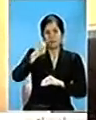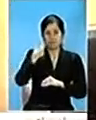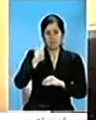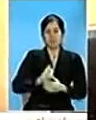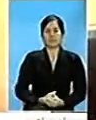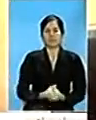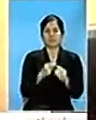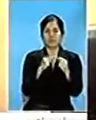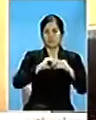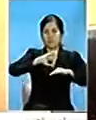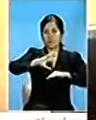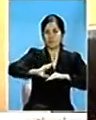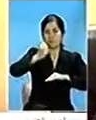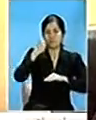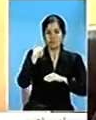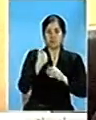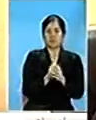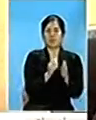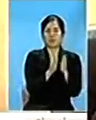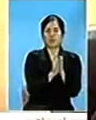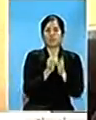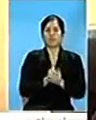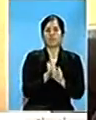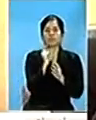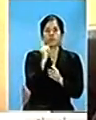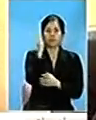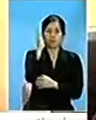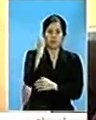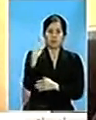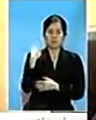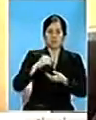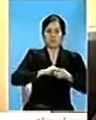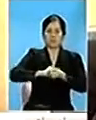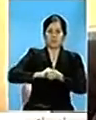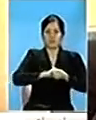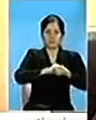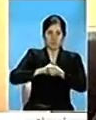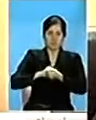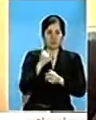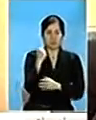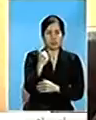เมืองมีการพัฒนาไปสู่ความสมานฉันท์ไปสู่ความสันติสุ